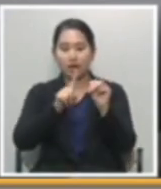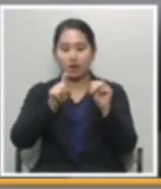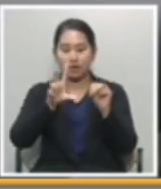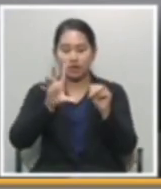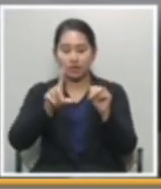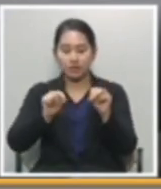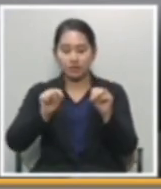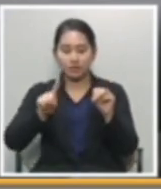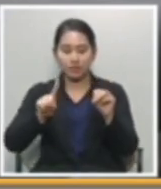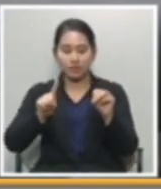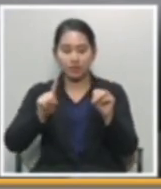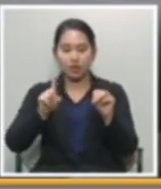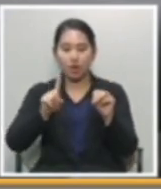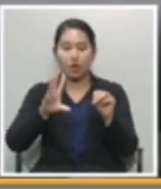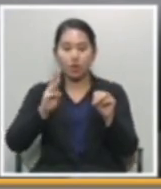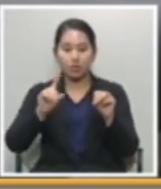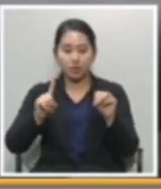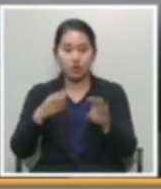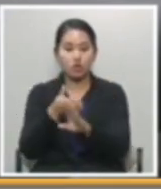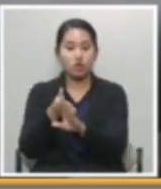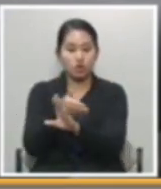ว่า